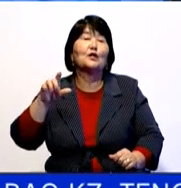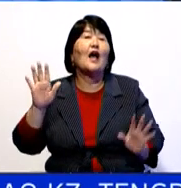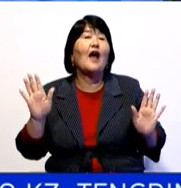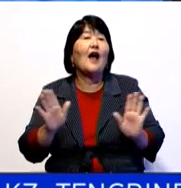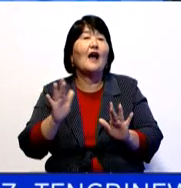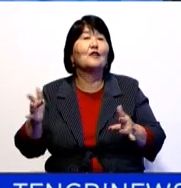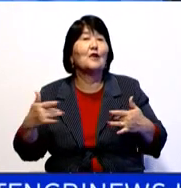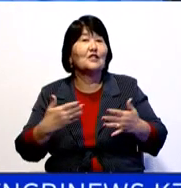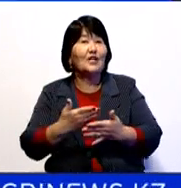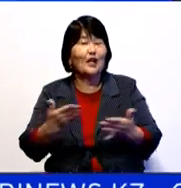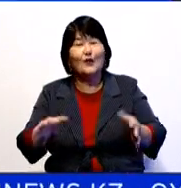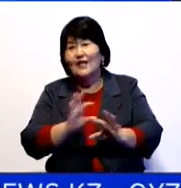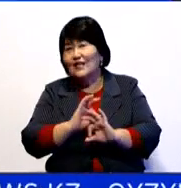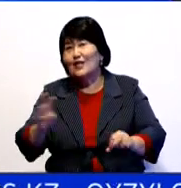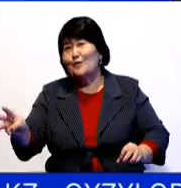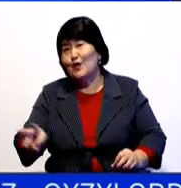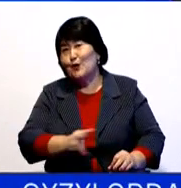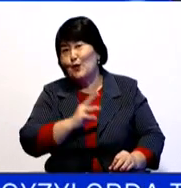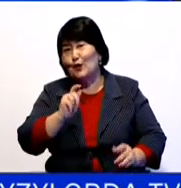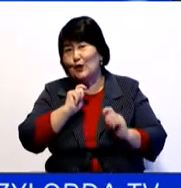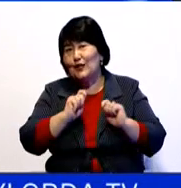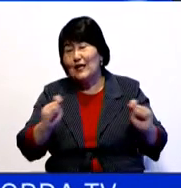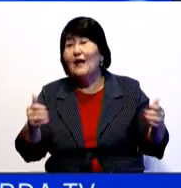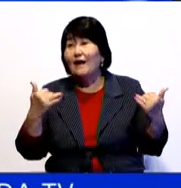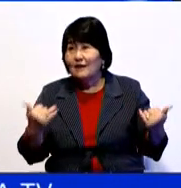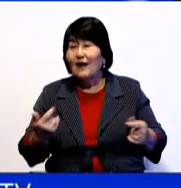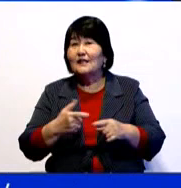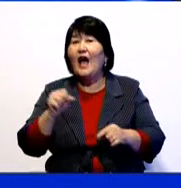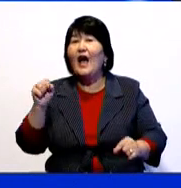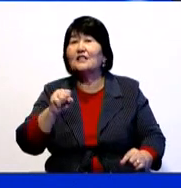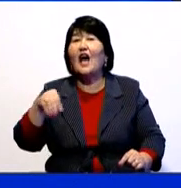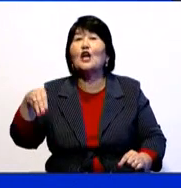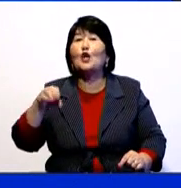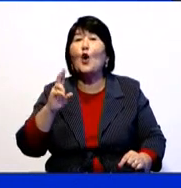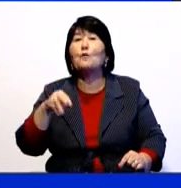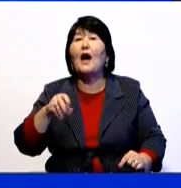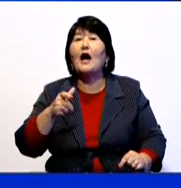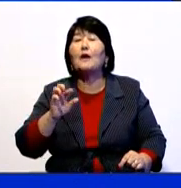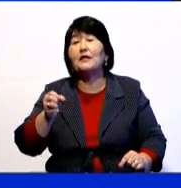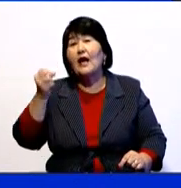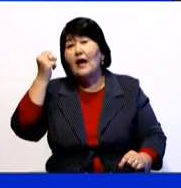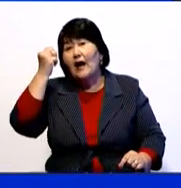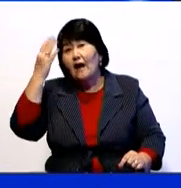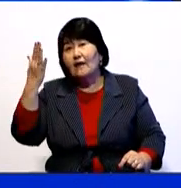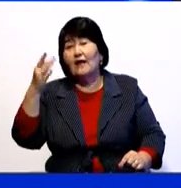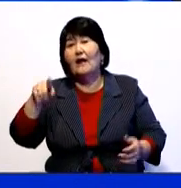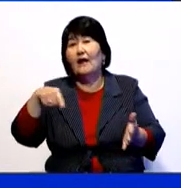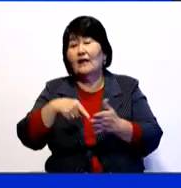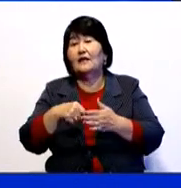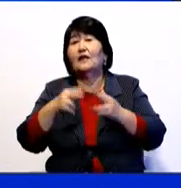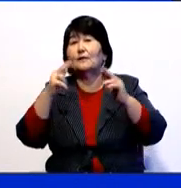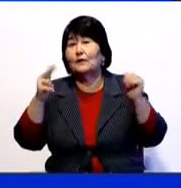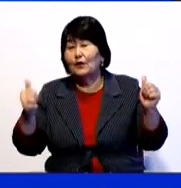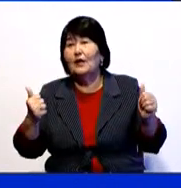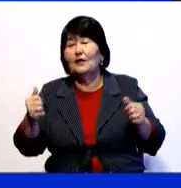әннен şaşu şaşıp keremet köңіл күй сыйлады. Дәл қазір Асқар Тоқмамбетов атындағы қалалық мәдениет үйінде гала концерт басталғалы